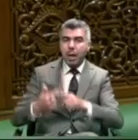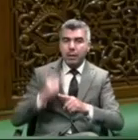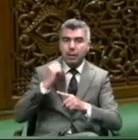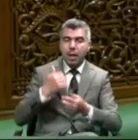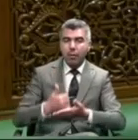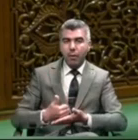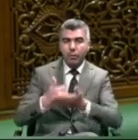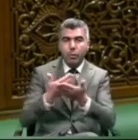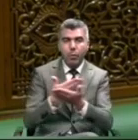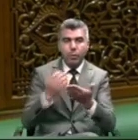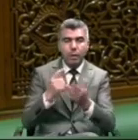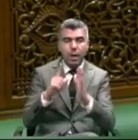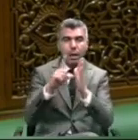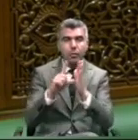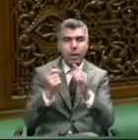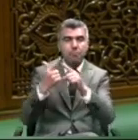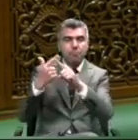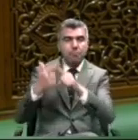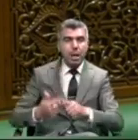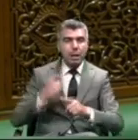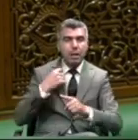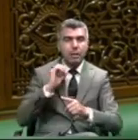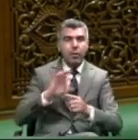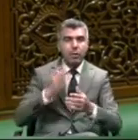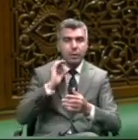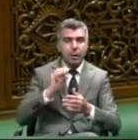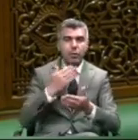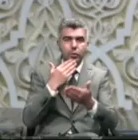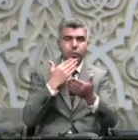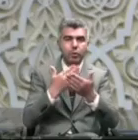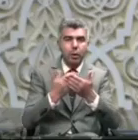وتقويه حصيله تنفيذ قوانين الماليه من خلال مراجعه القانونيه